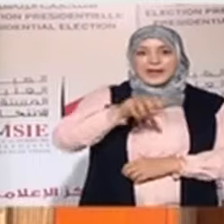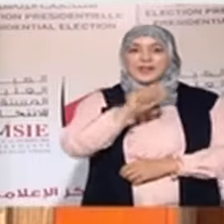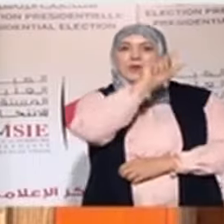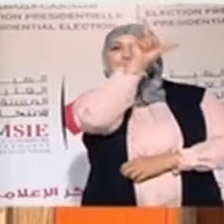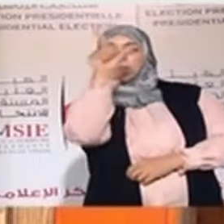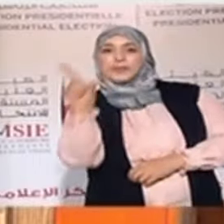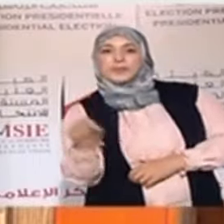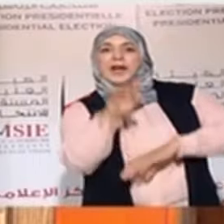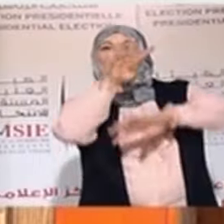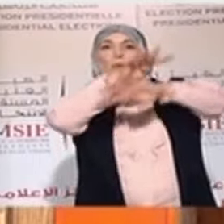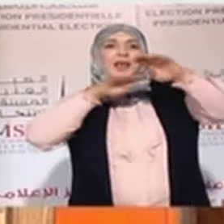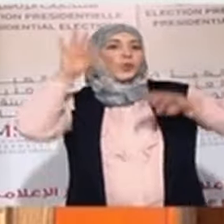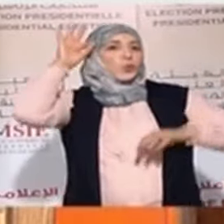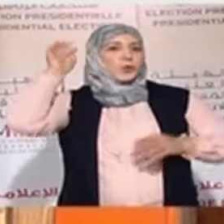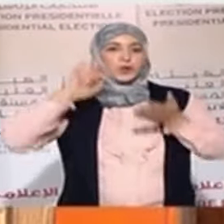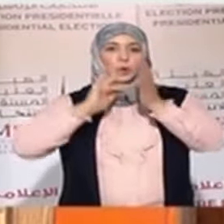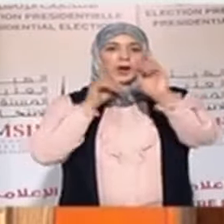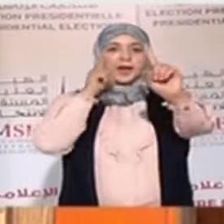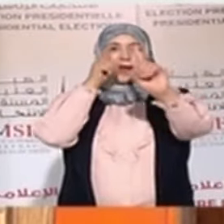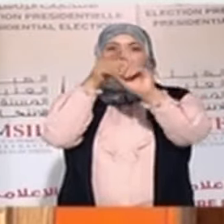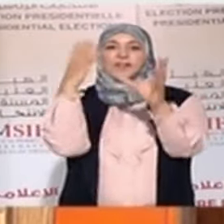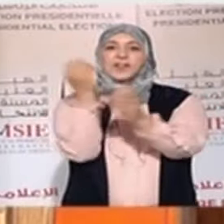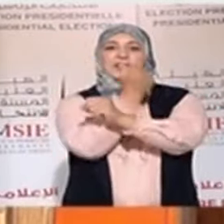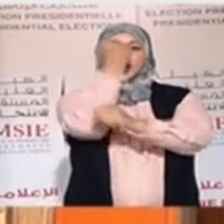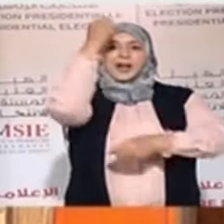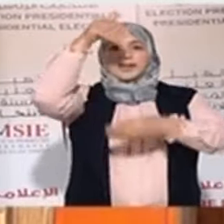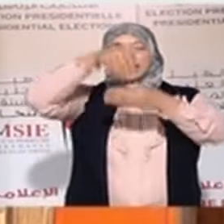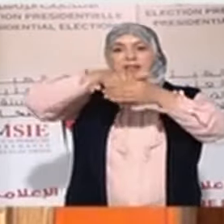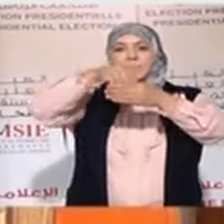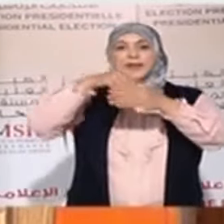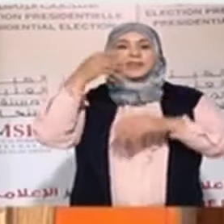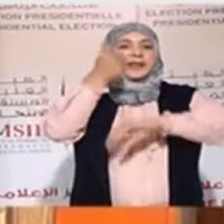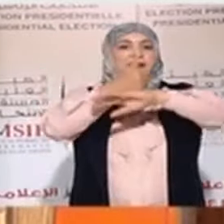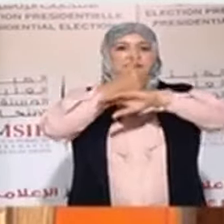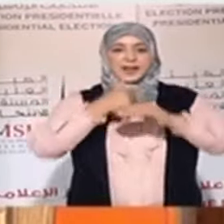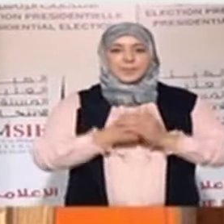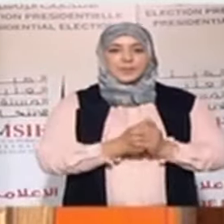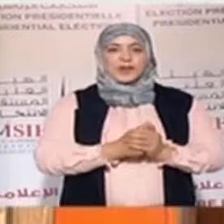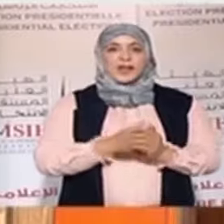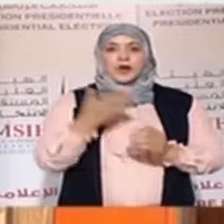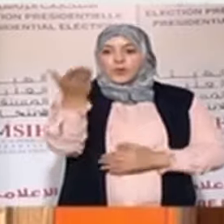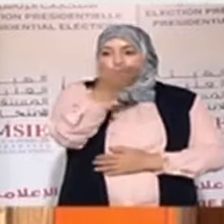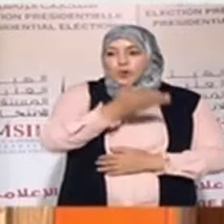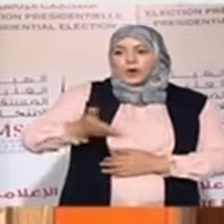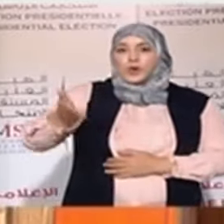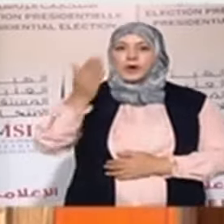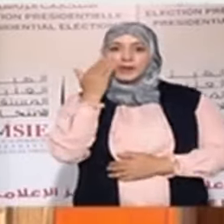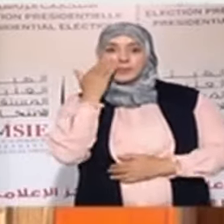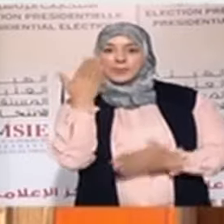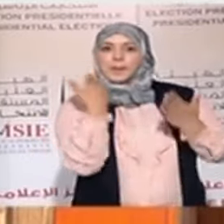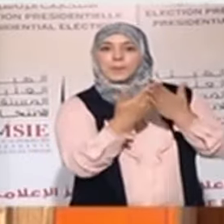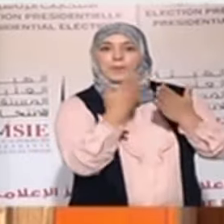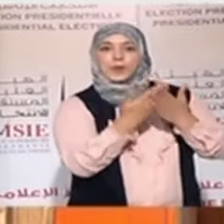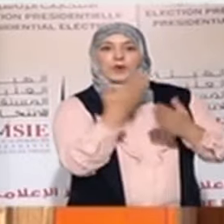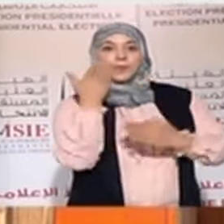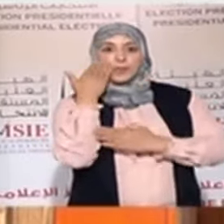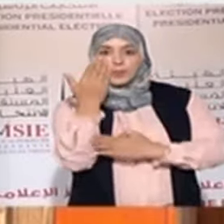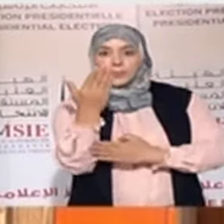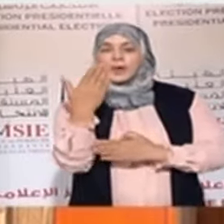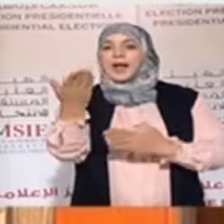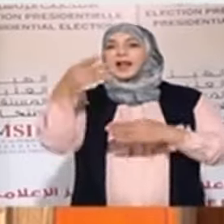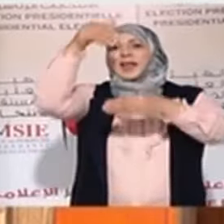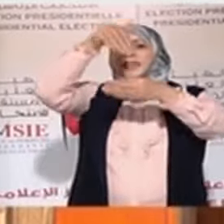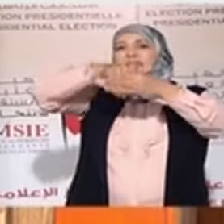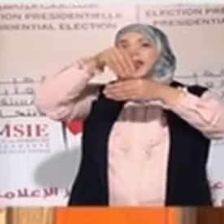ربوع البلاد من أجل إنجاح الانتخابات الرئاسية، وكانوا شهود عيان على نزاهة